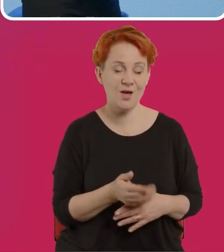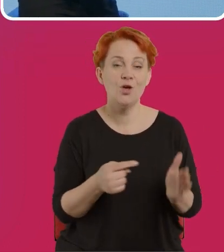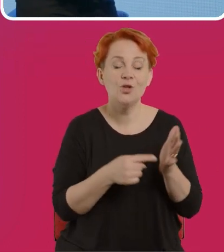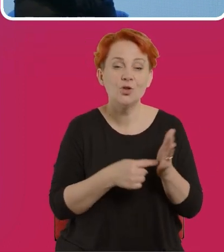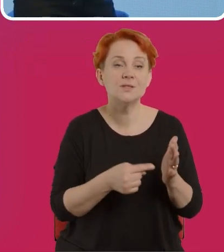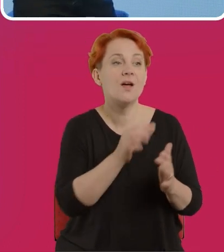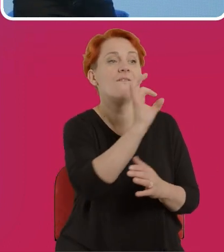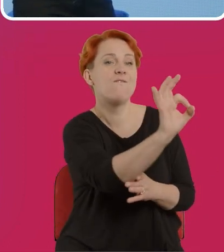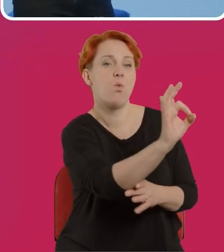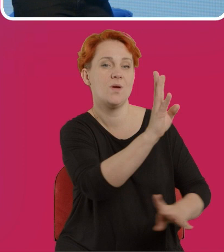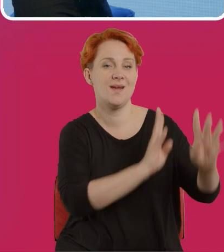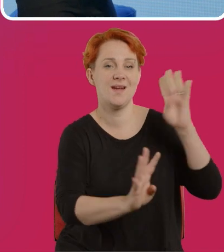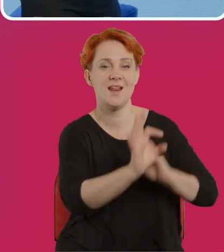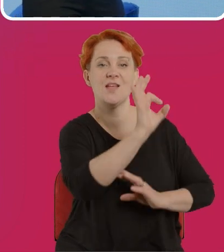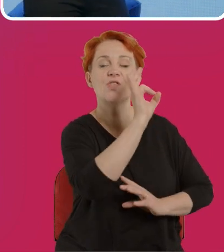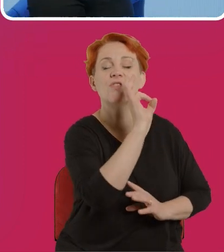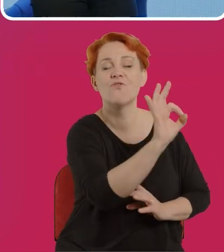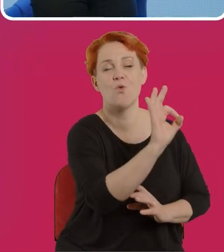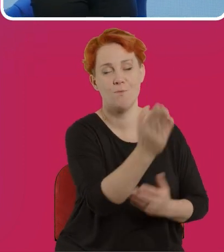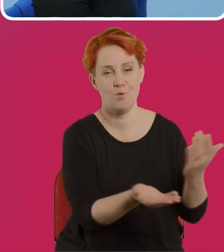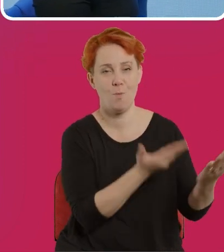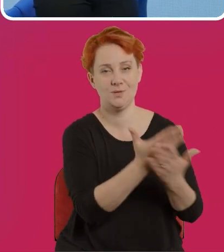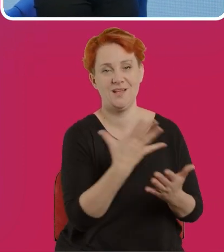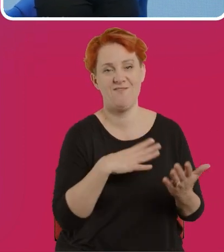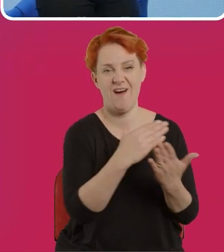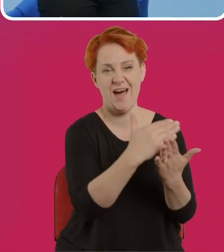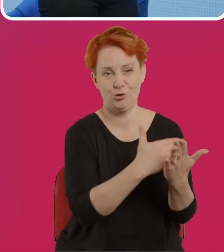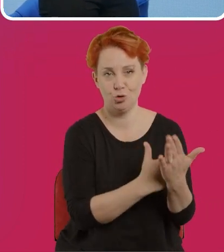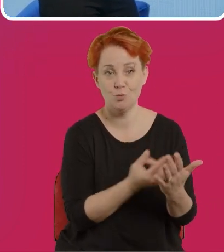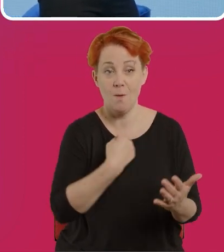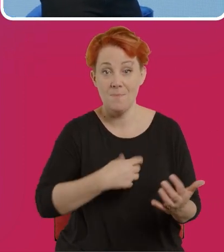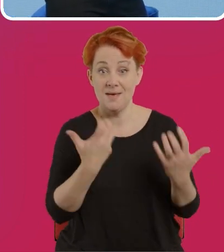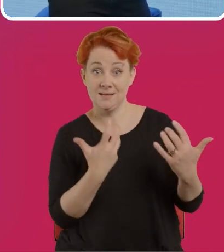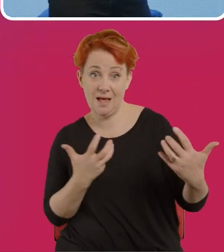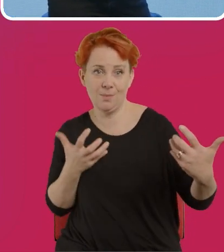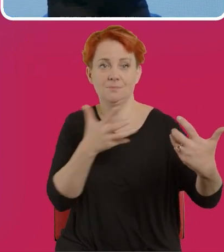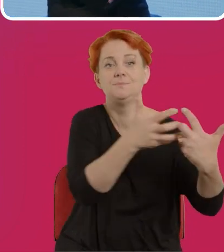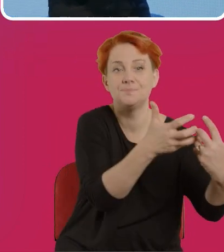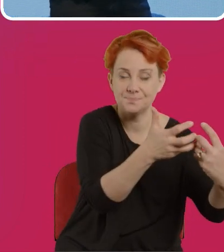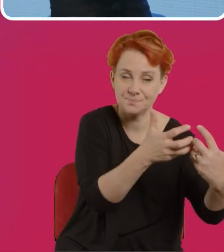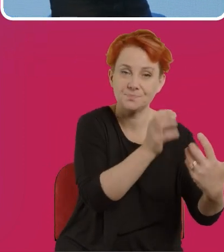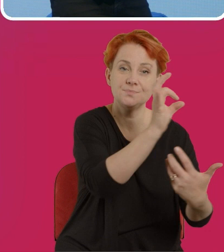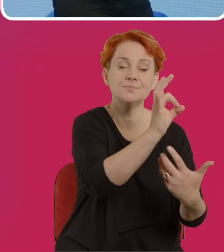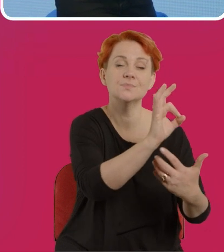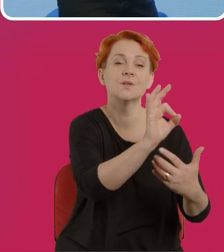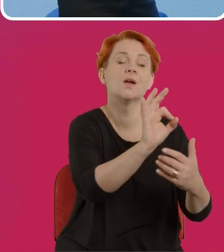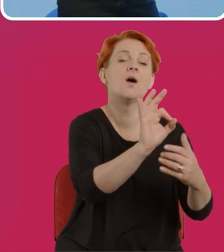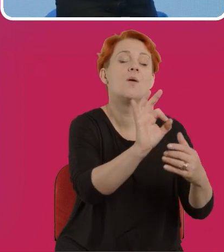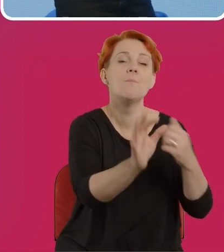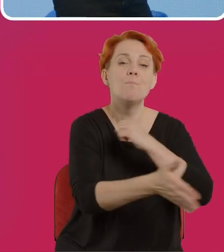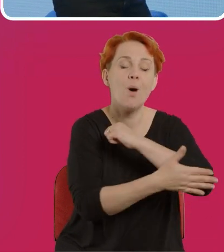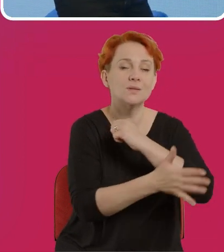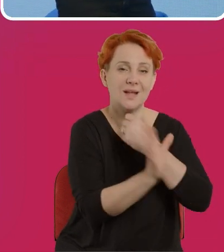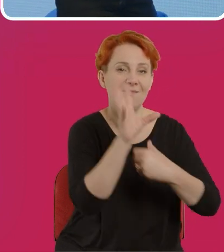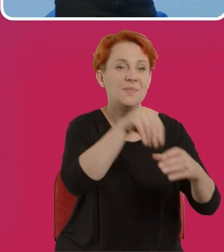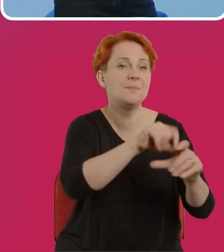naszego klienta, o jego propozycji wartości, bo to my chcemy się stać jej częścią, o jego kluczowych zasobach i tak dalej, bo to my chcemy się